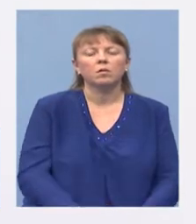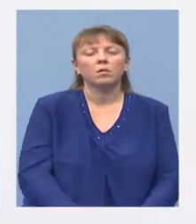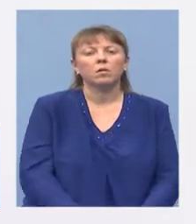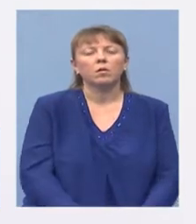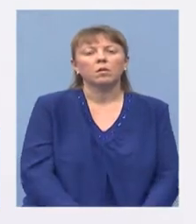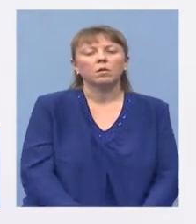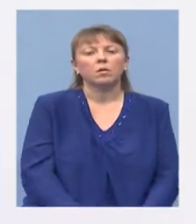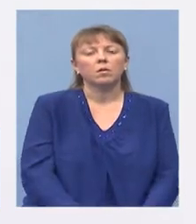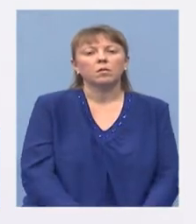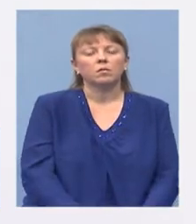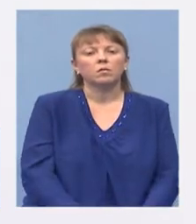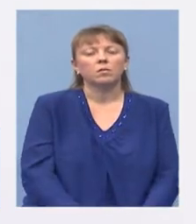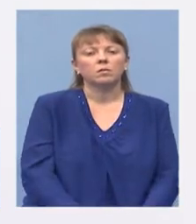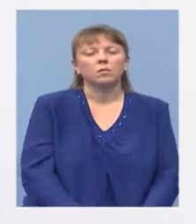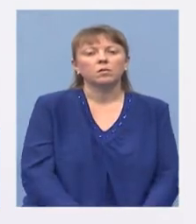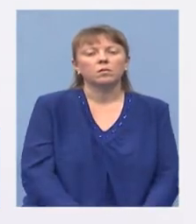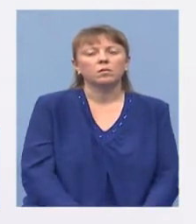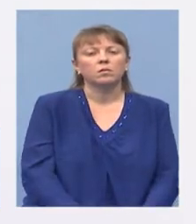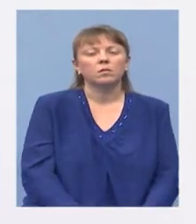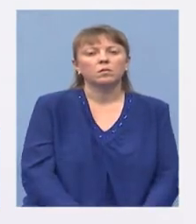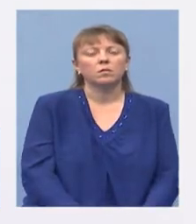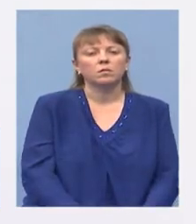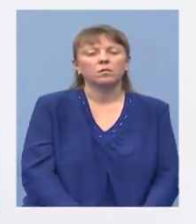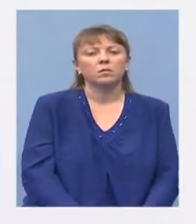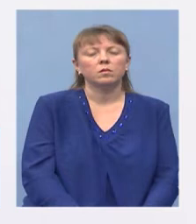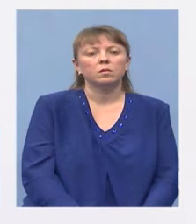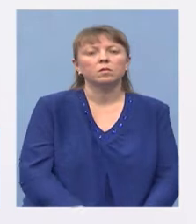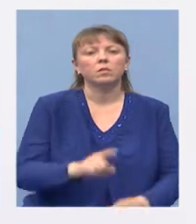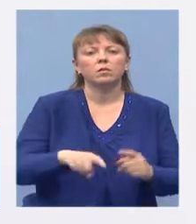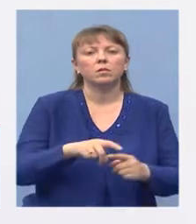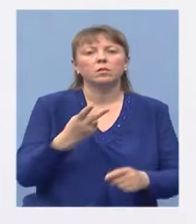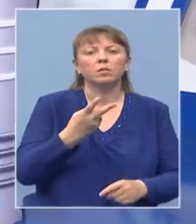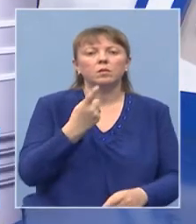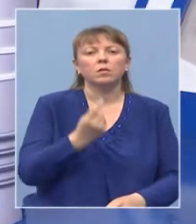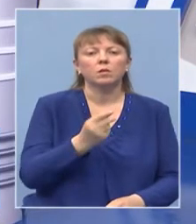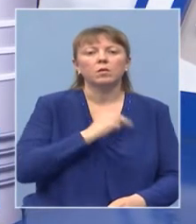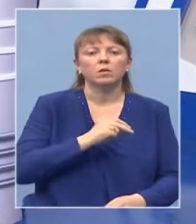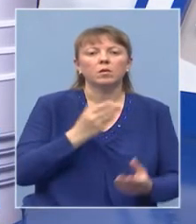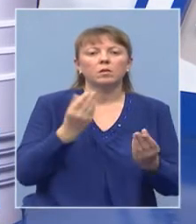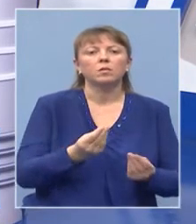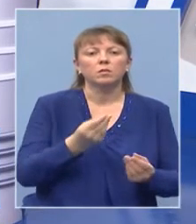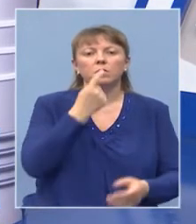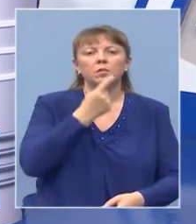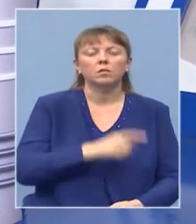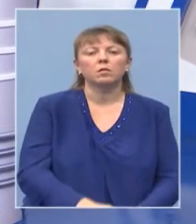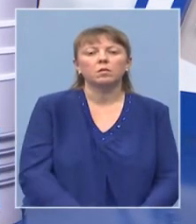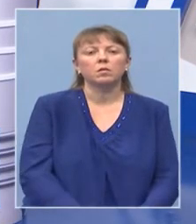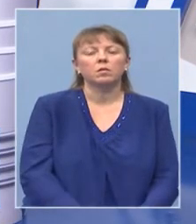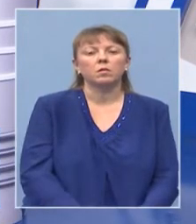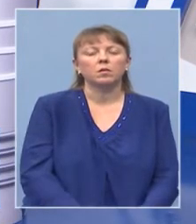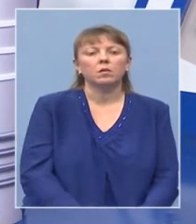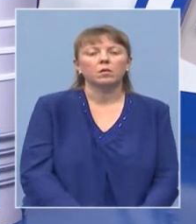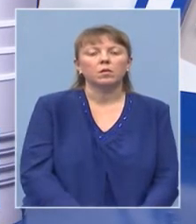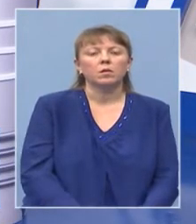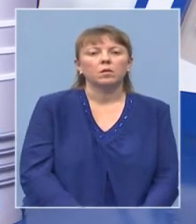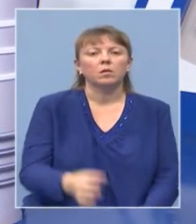Также, если прям срочно необходимо за один рабочий день, у нас самый ближайший, то есть область, где